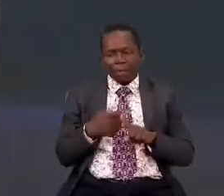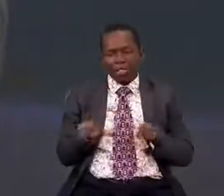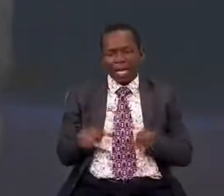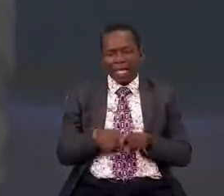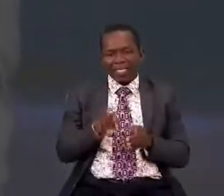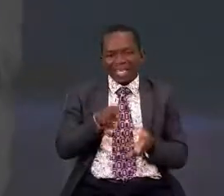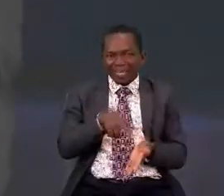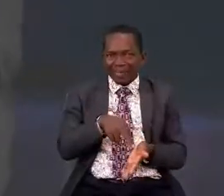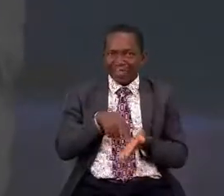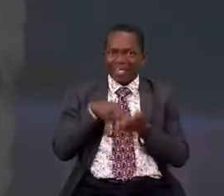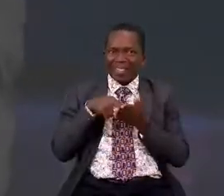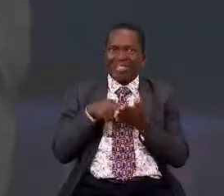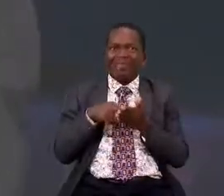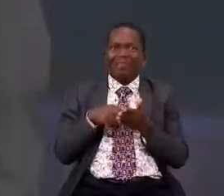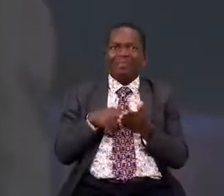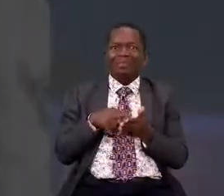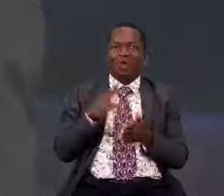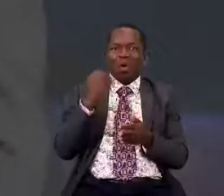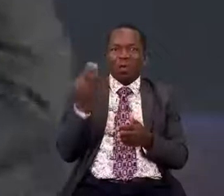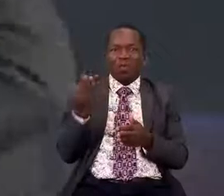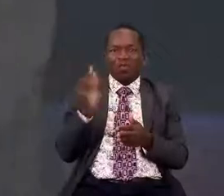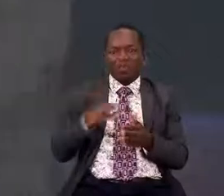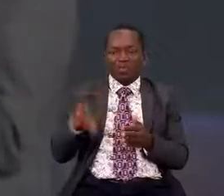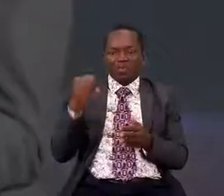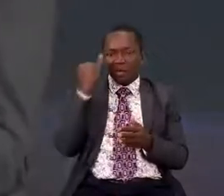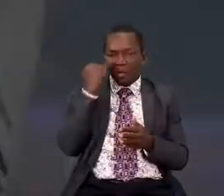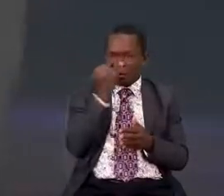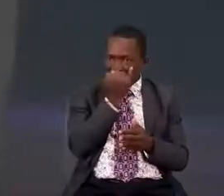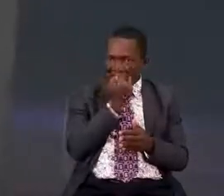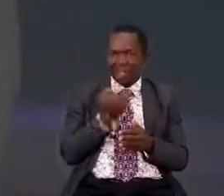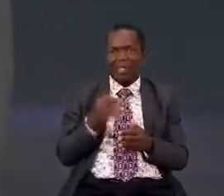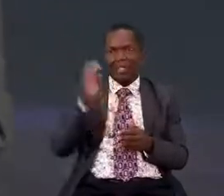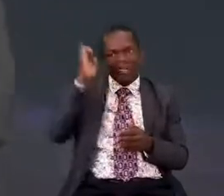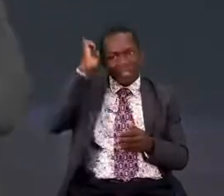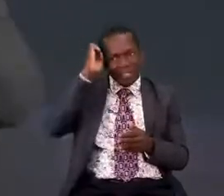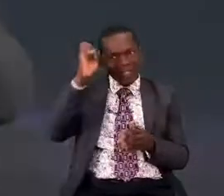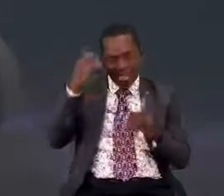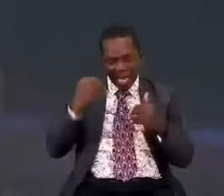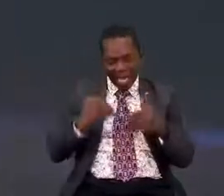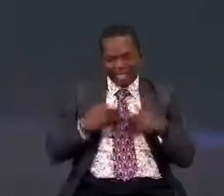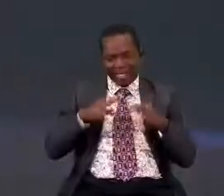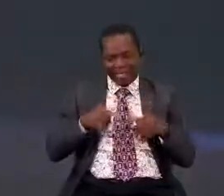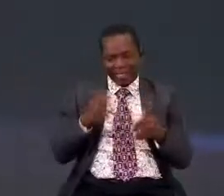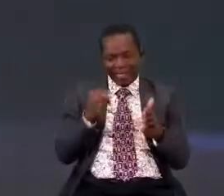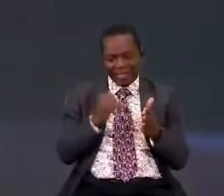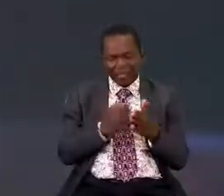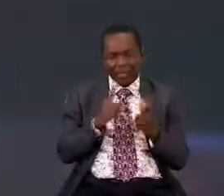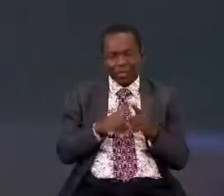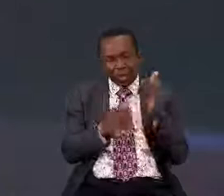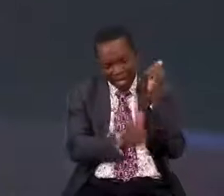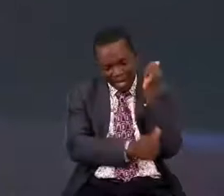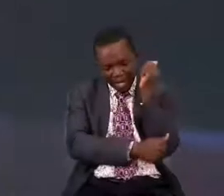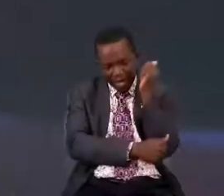Il a donné cela à Abraham, à Isaac, à Jacob. Et comme je suis venu maintenant,